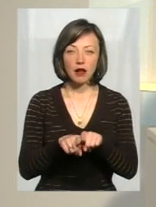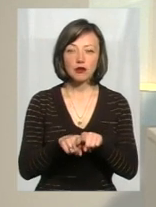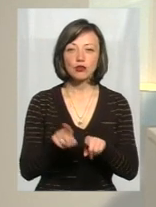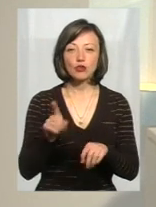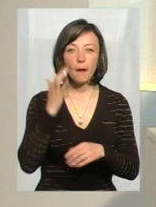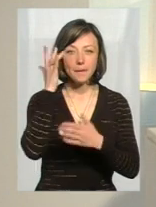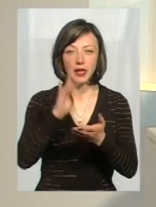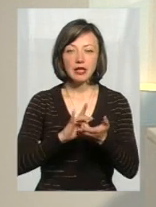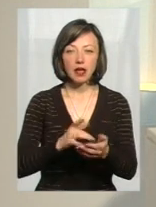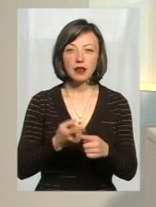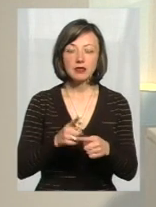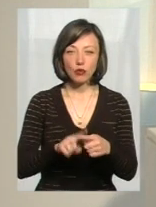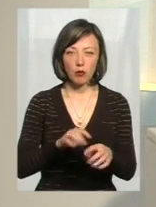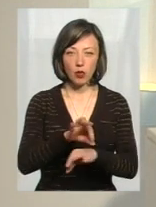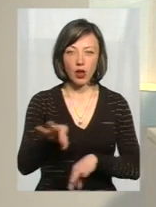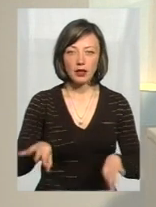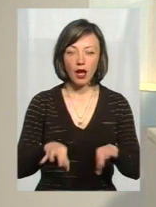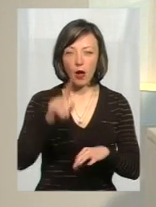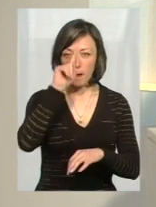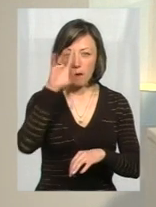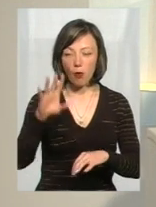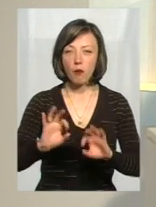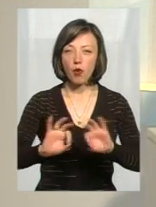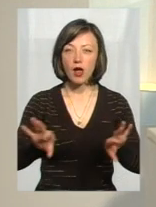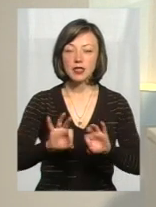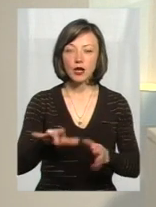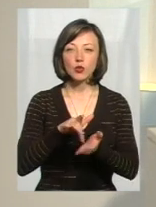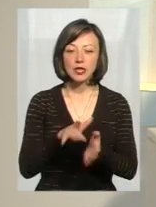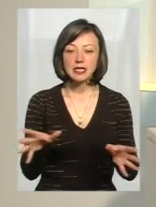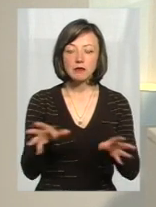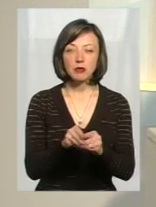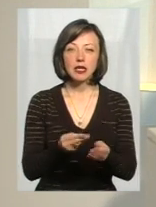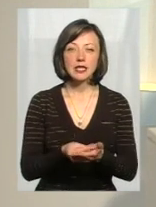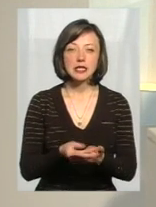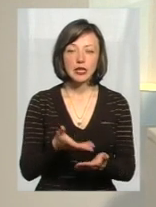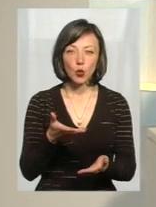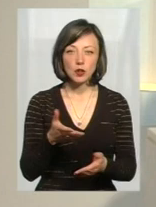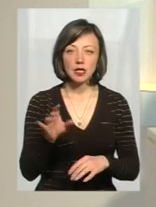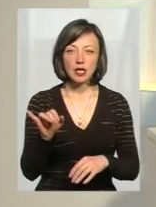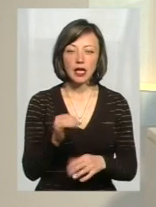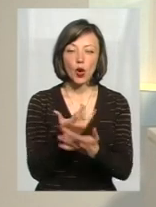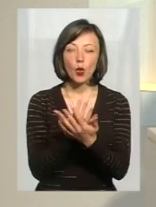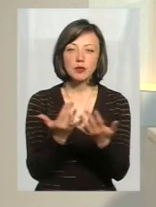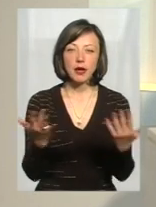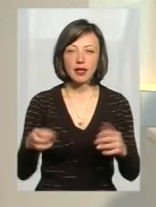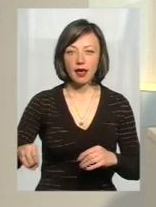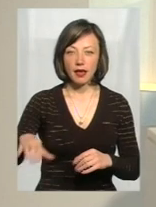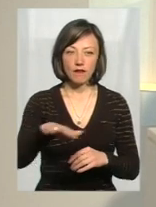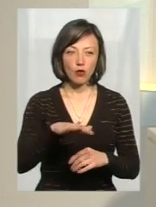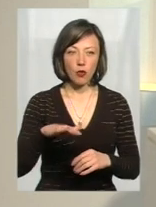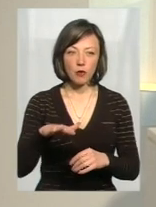мета цього головного проєкту – популяризація туризму та спільних цінностей і розмаїття Європи, я